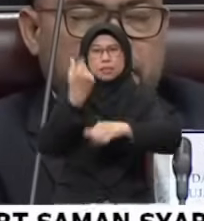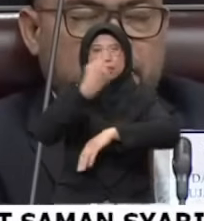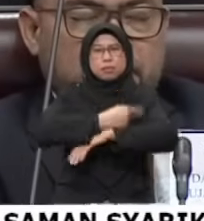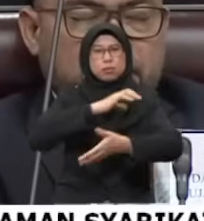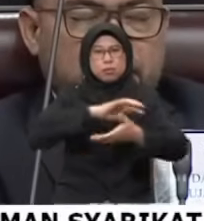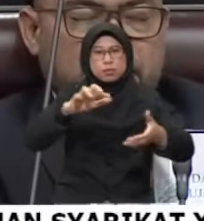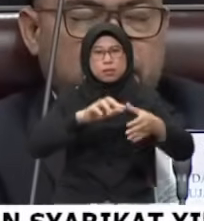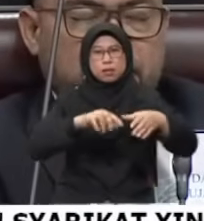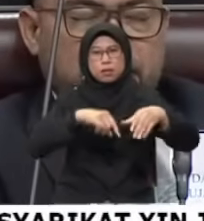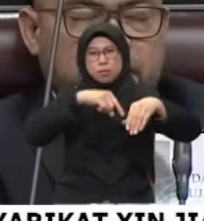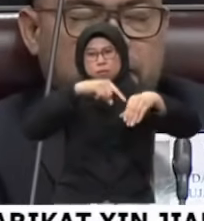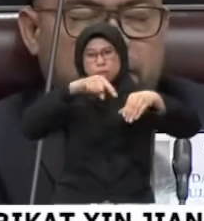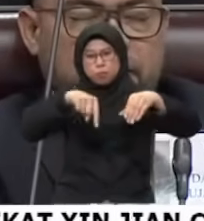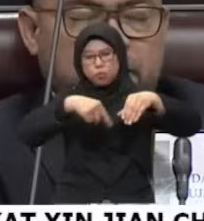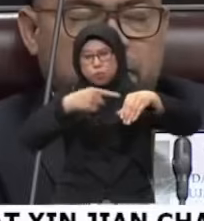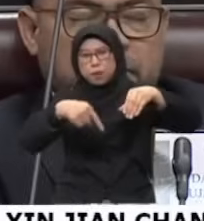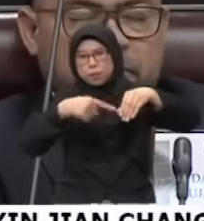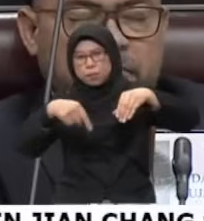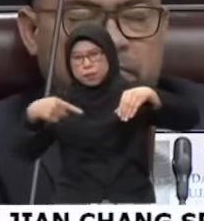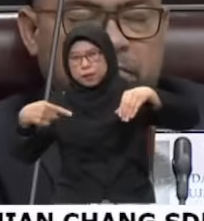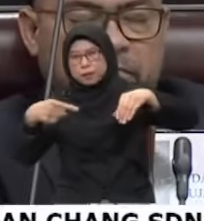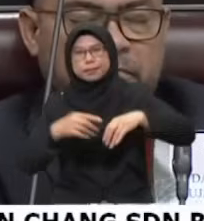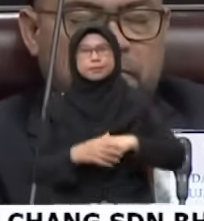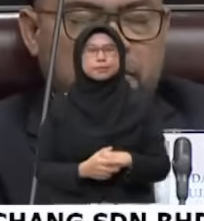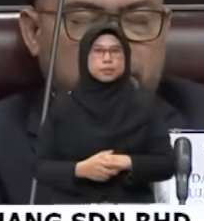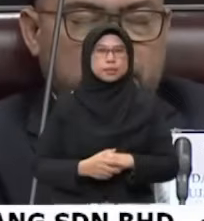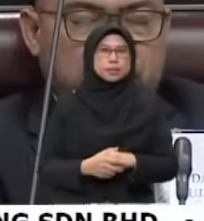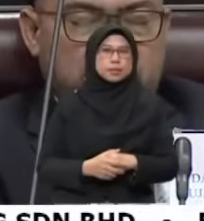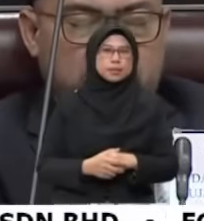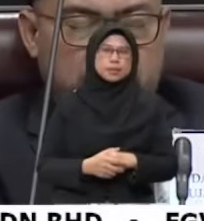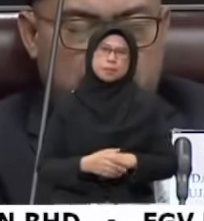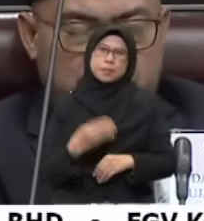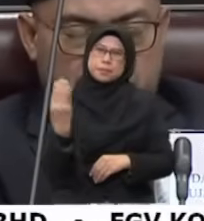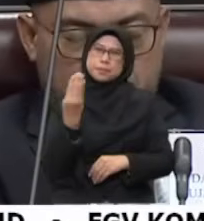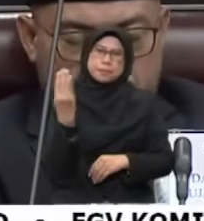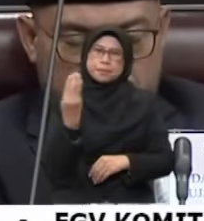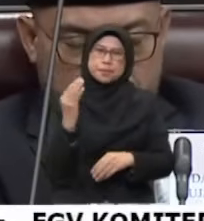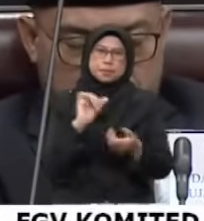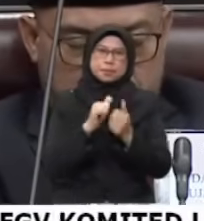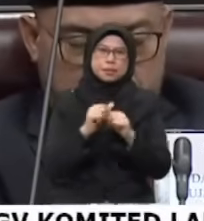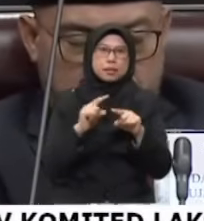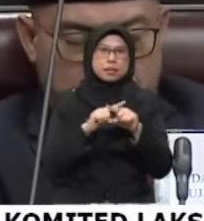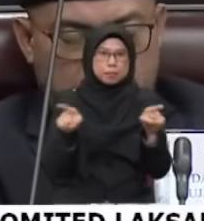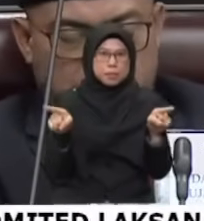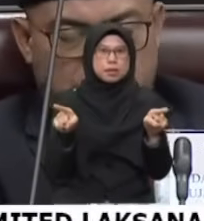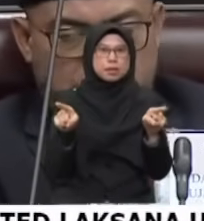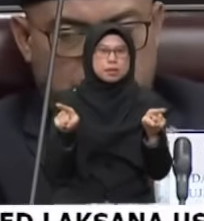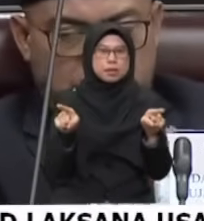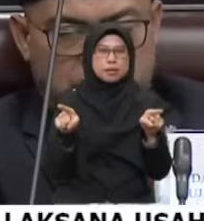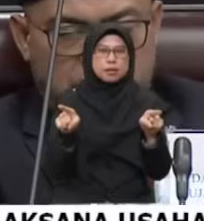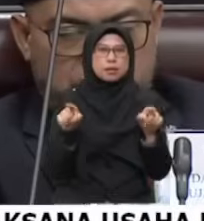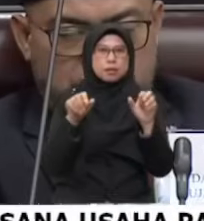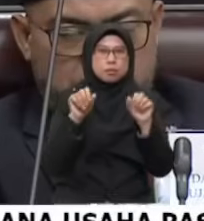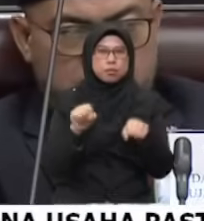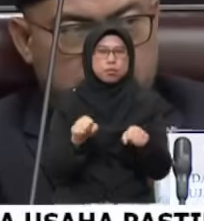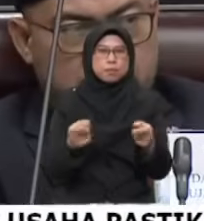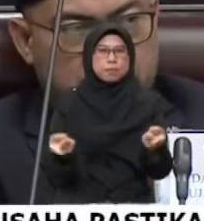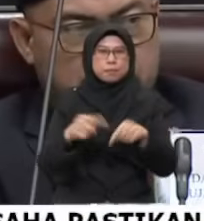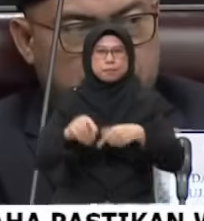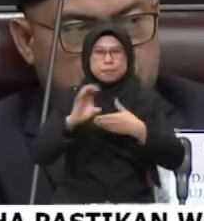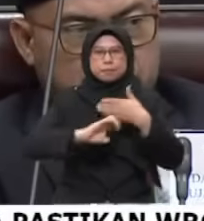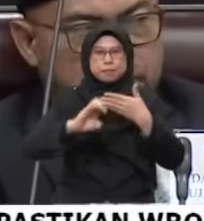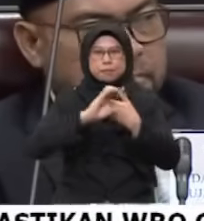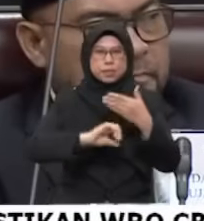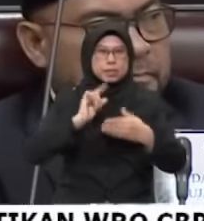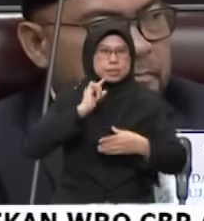rosak dia nampak kecil tapi hakikatnya ia Umpama perangkap yang boleh menyebabkan kecederaan serius dan juga